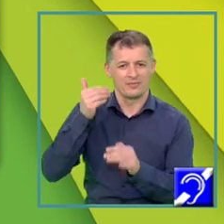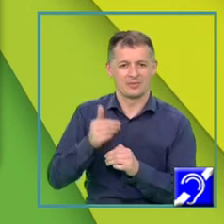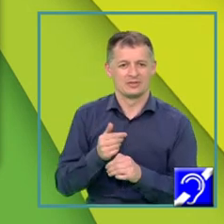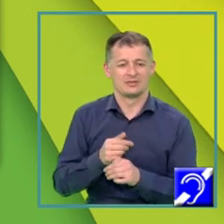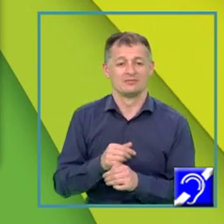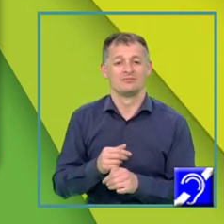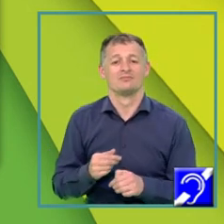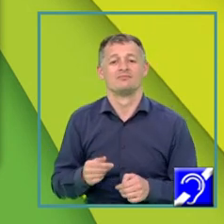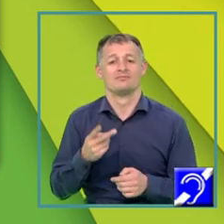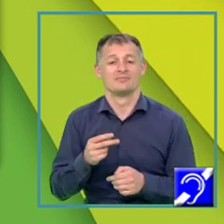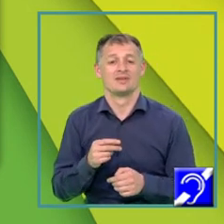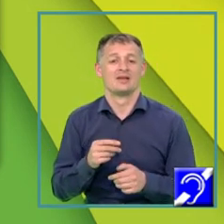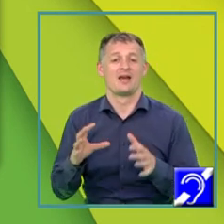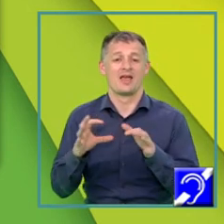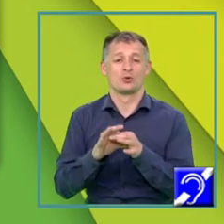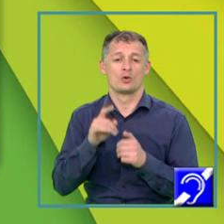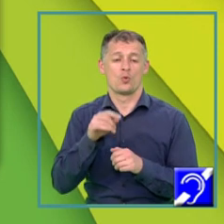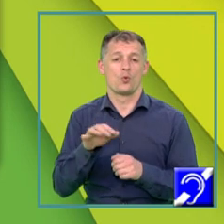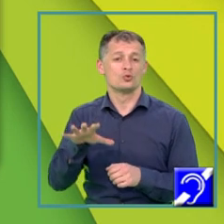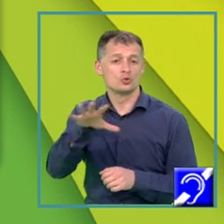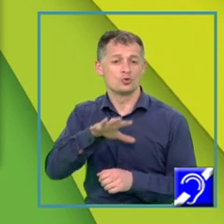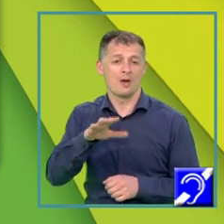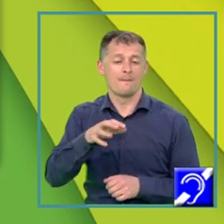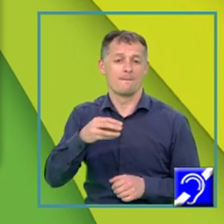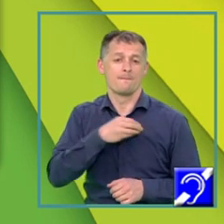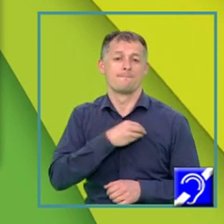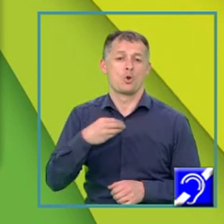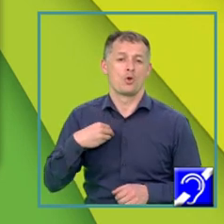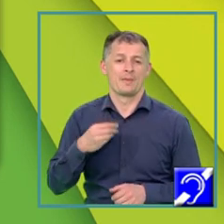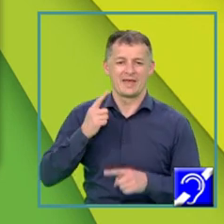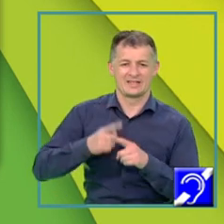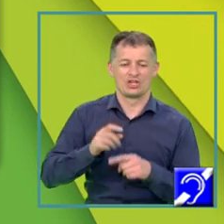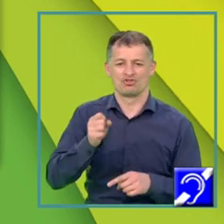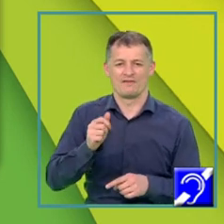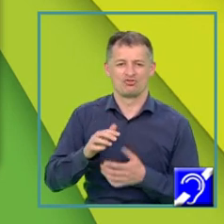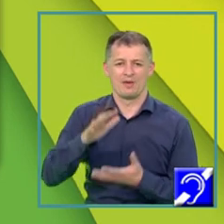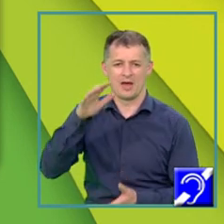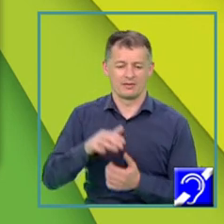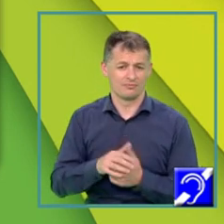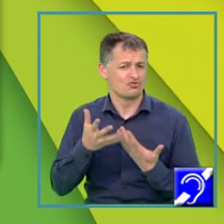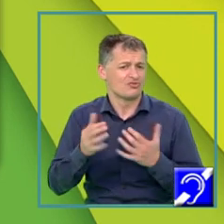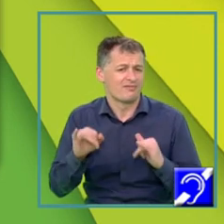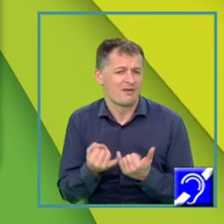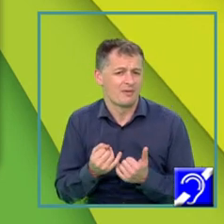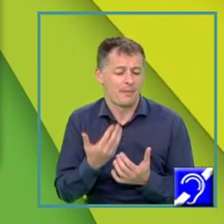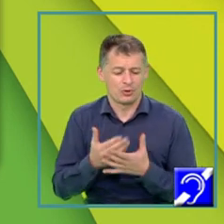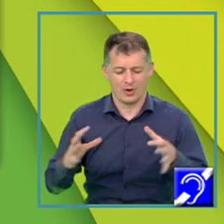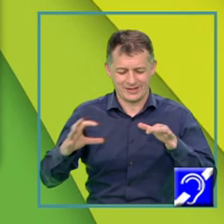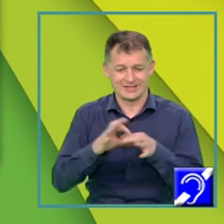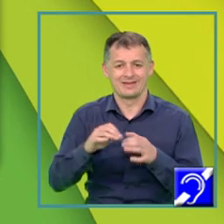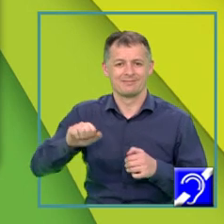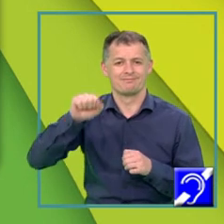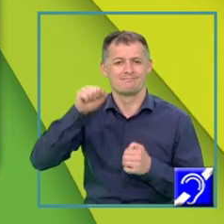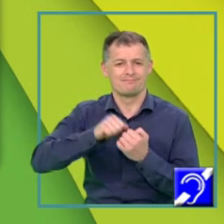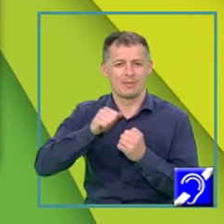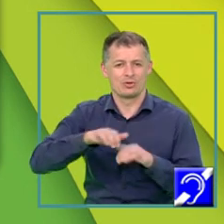cu regatul Poloniei. O să vedem cine, mai exact Ștefan cel Mare. Ce se întâmpla? Pentru a anexa teritoriul Moldovei și a-l